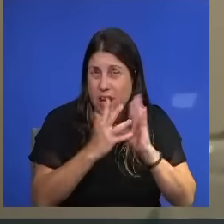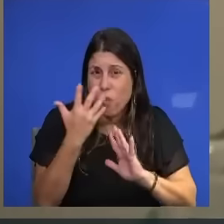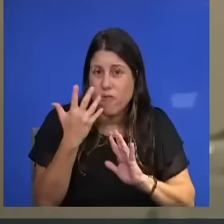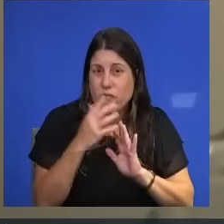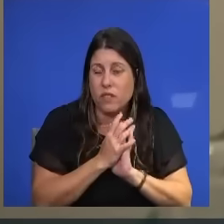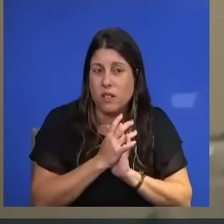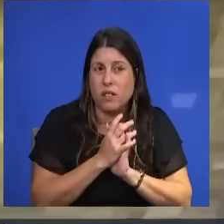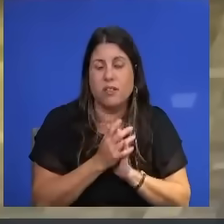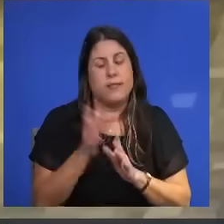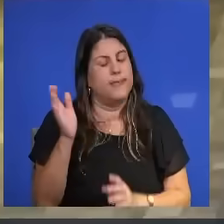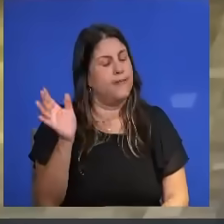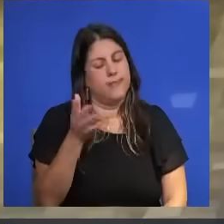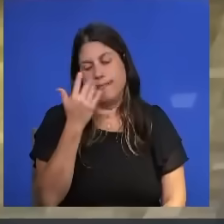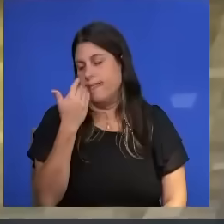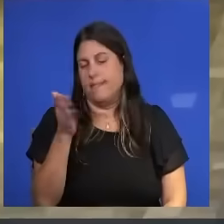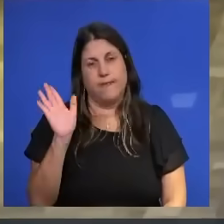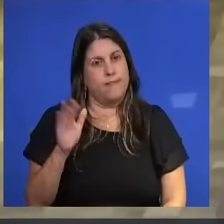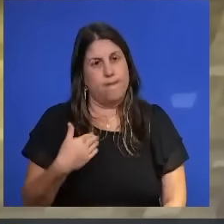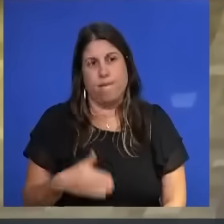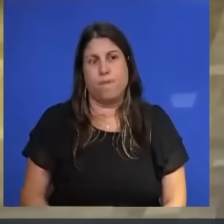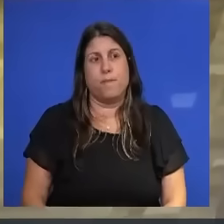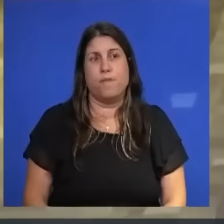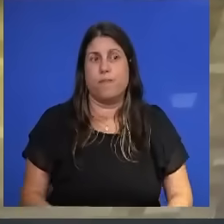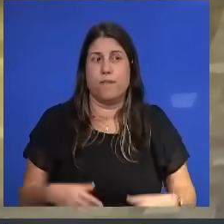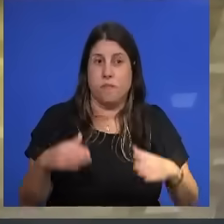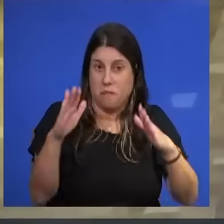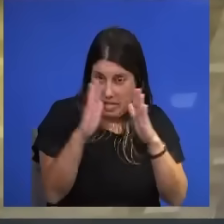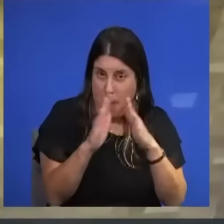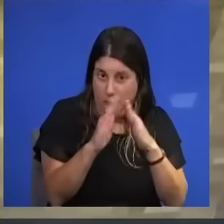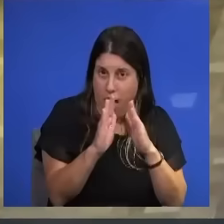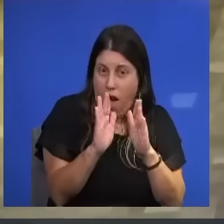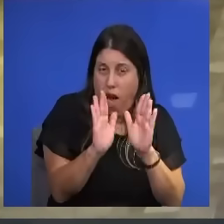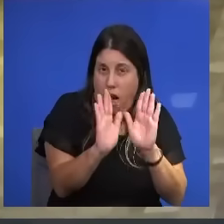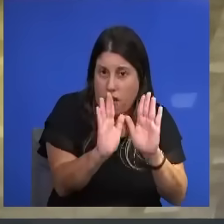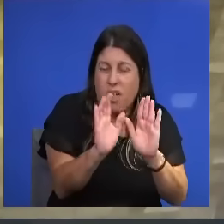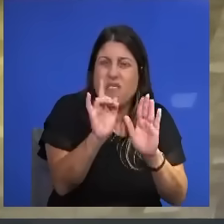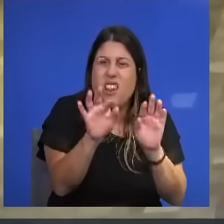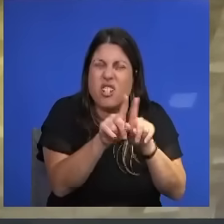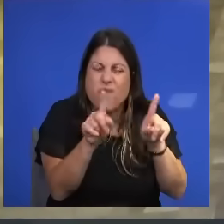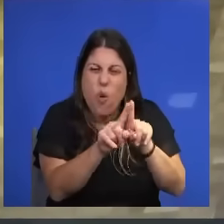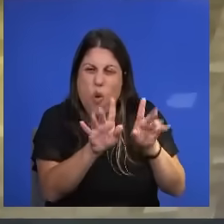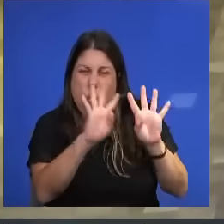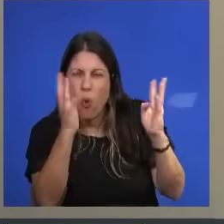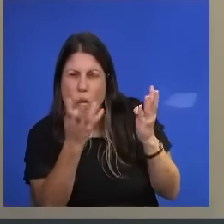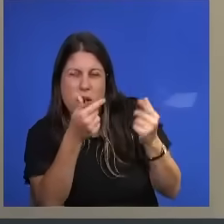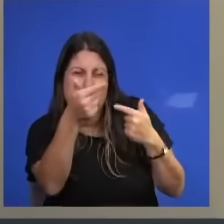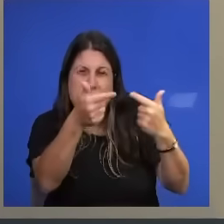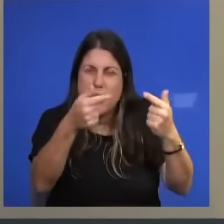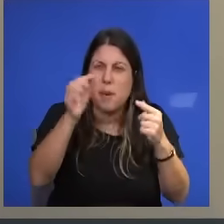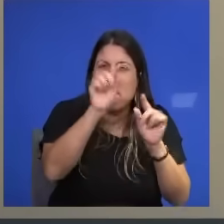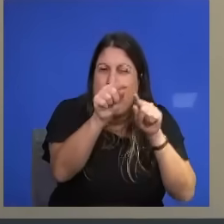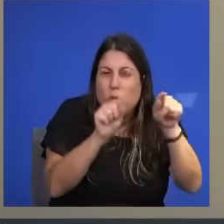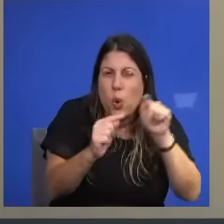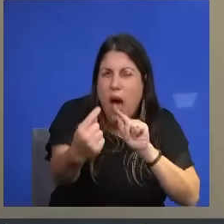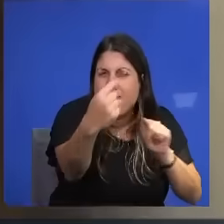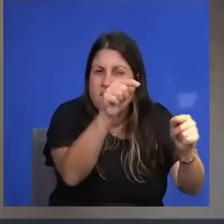יאללה. הבית עומד על הרגליים, אבל כאילו כמו יעד מבוצר, הוא מנוקב מכל הכיוונים שלו. לא ברור כאילו מה, מה, מה